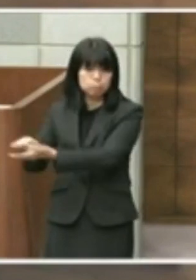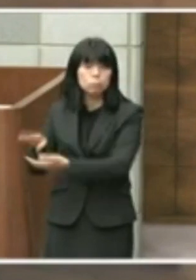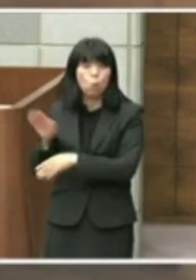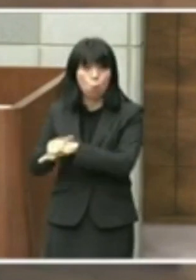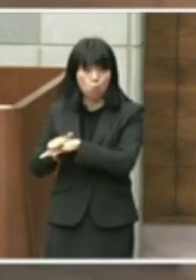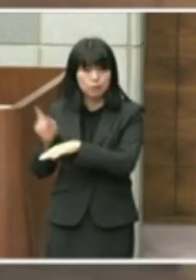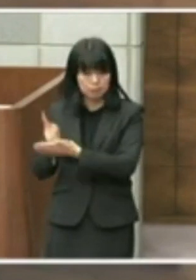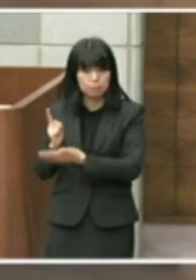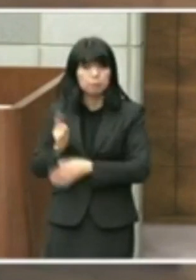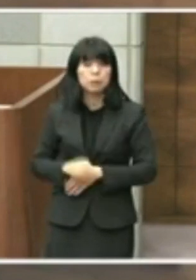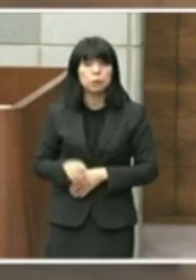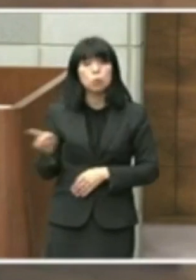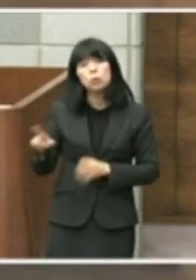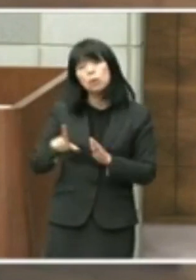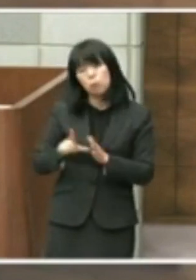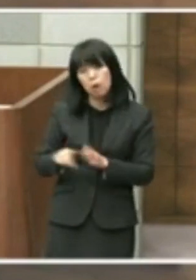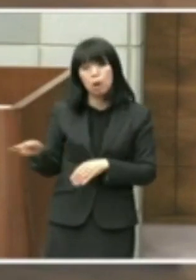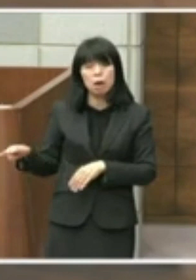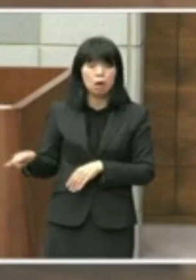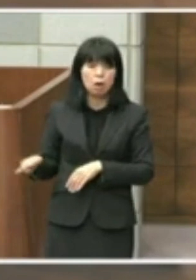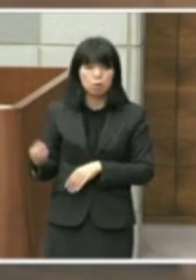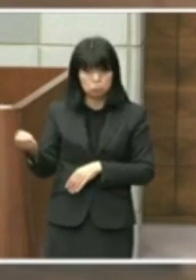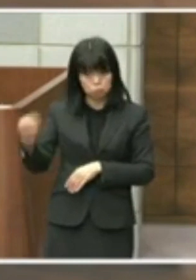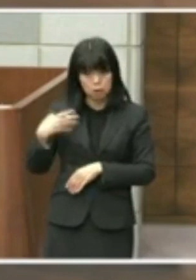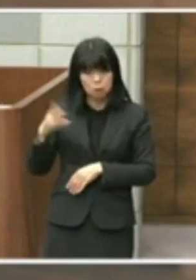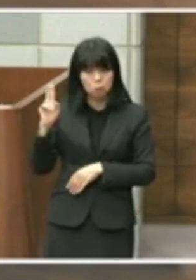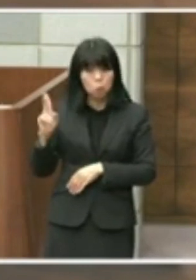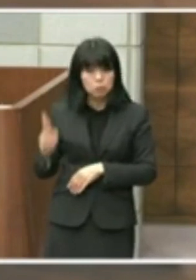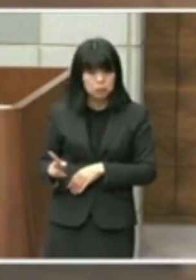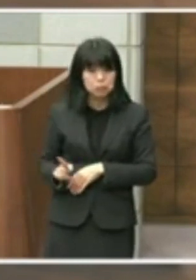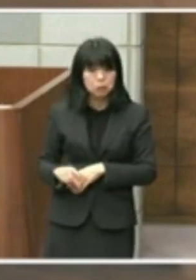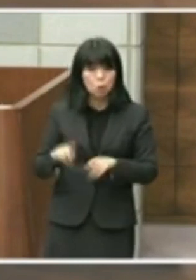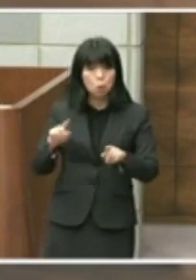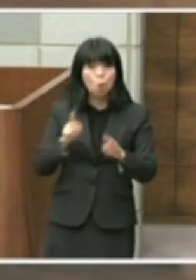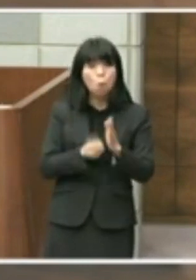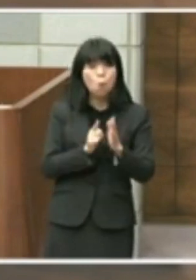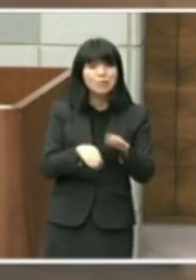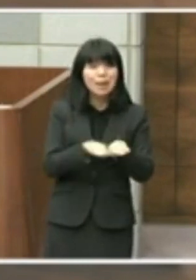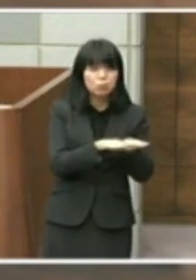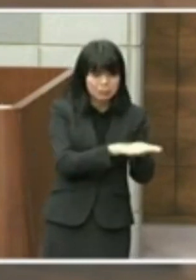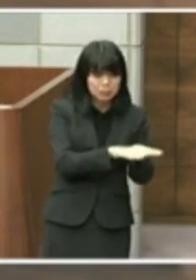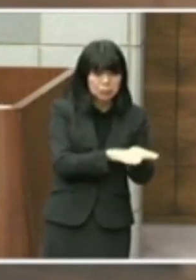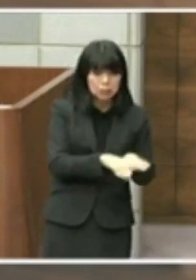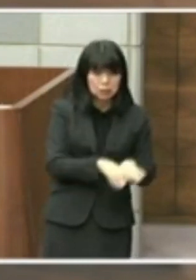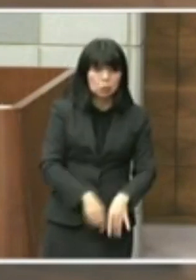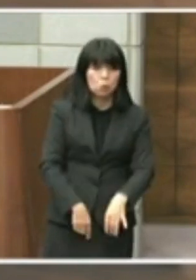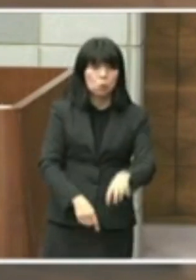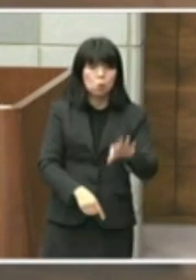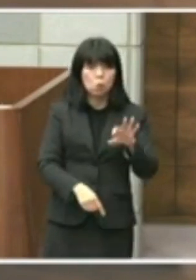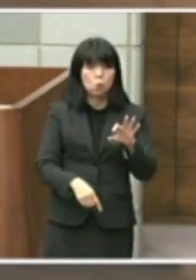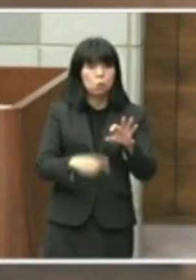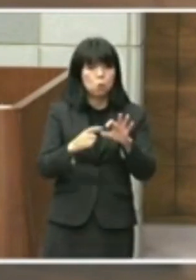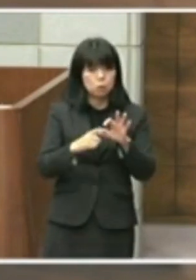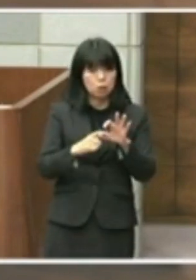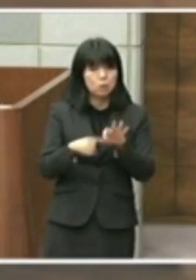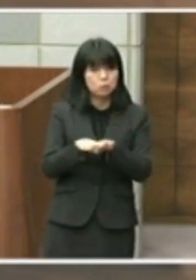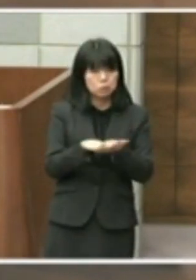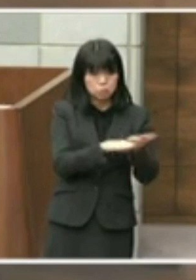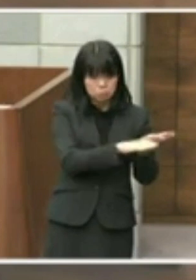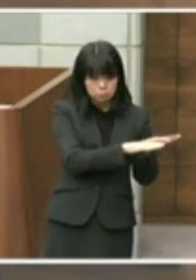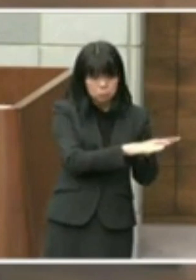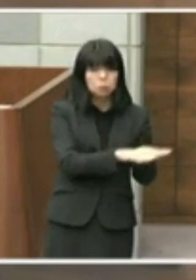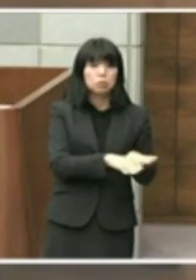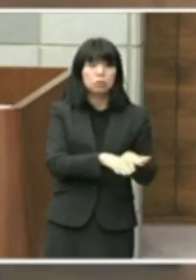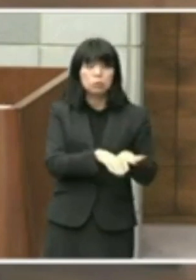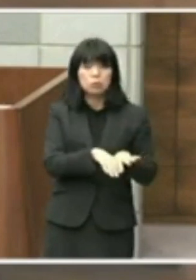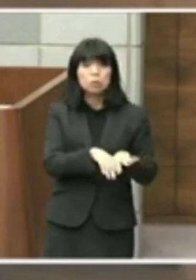ては、ご指摘の通り、盆休みあるいはゴールデンウィークや年末にかけて大渋滞